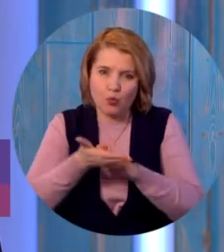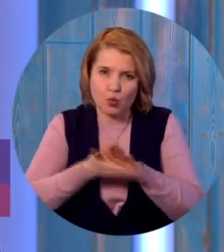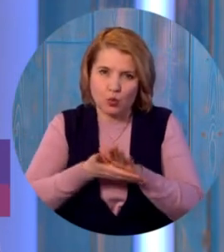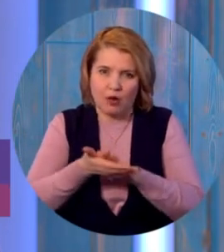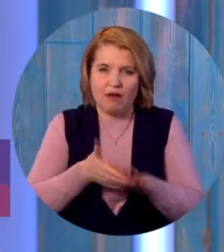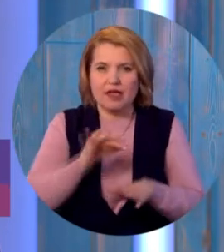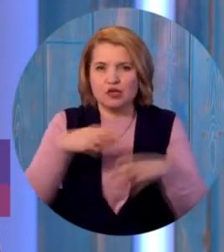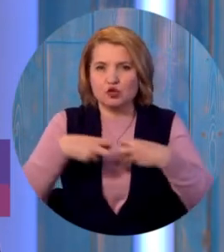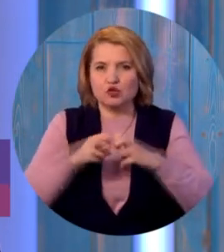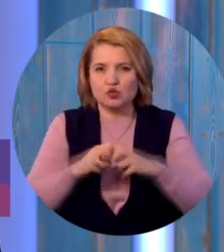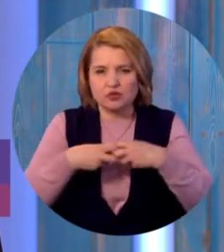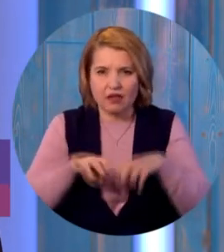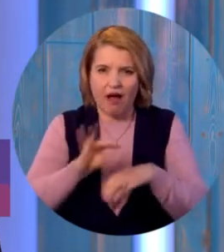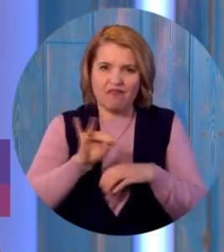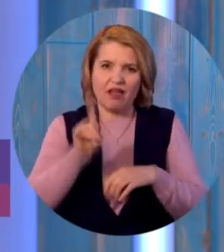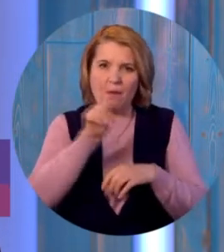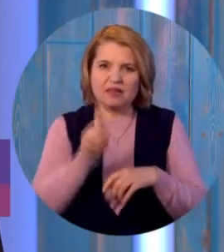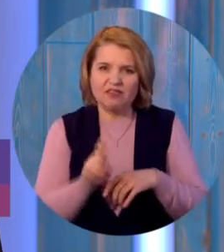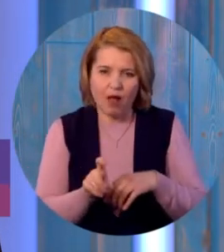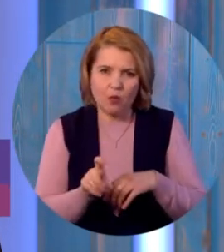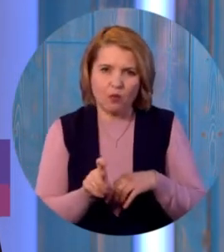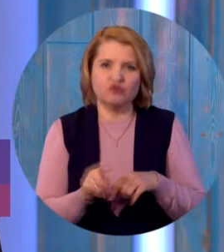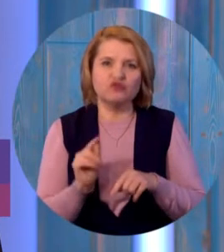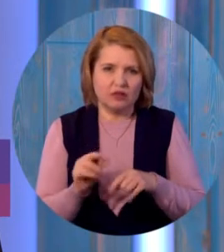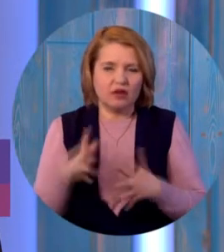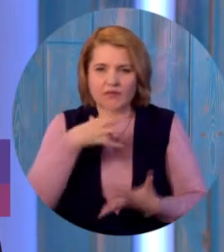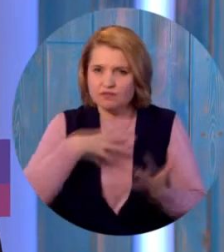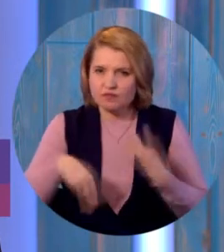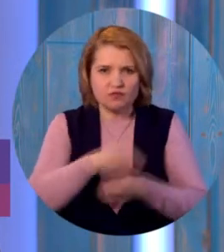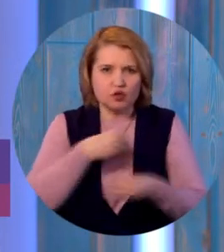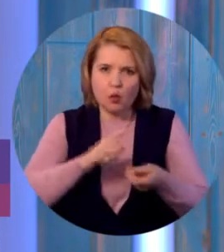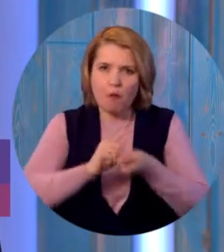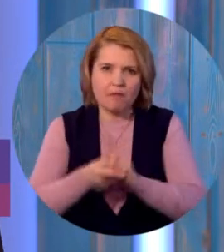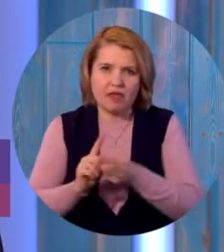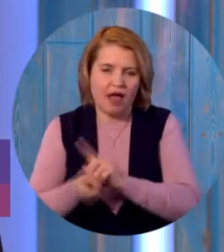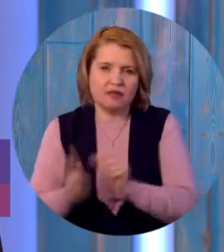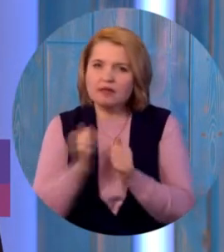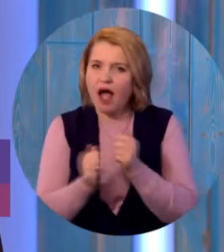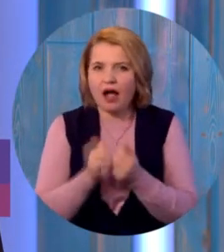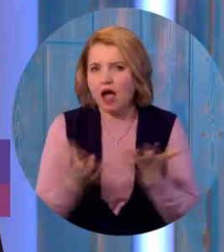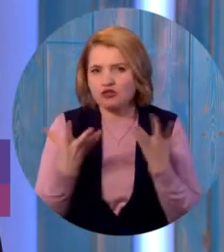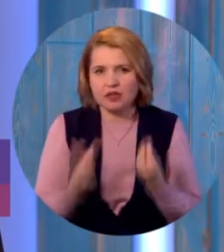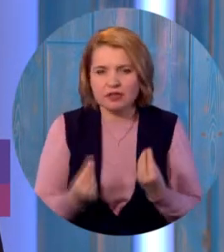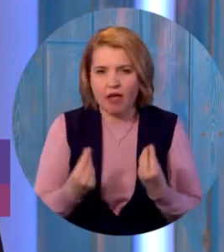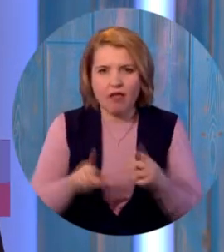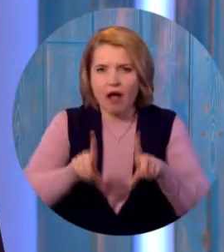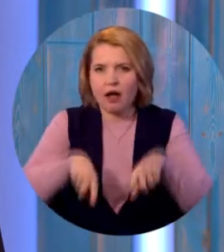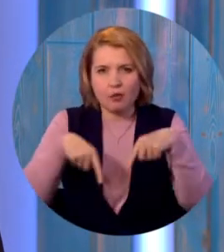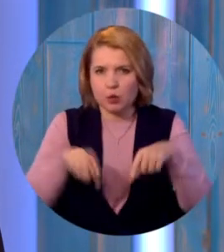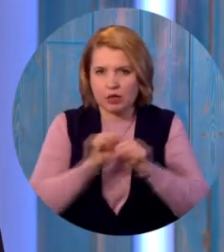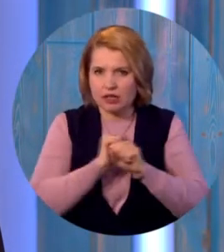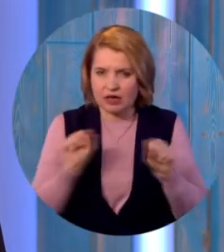и сами суставы, и позвоночник, и в том числе сосудистая система. То есть на каждом каждый день это не рекомендуется. Запретить нельзя,